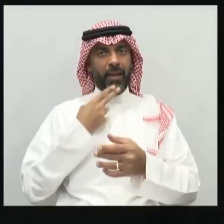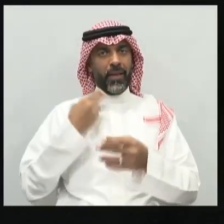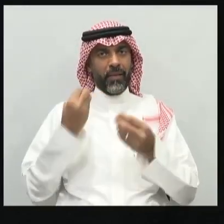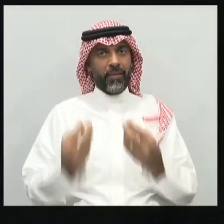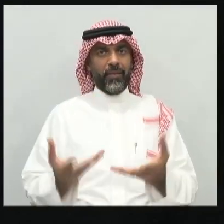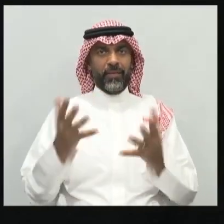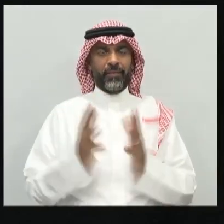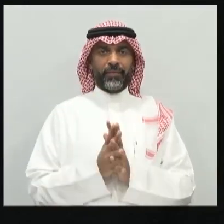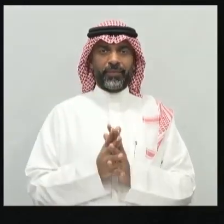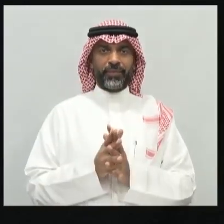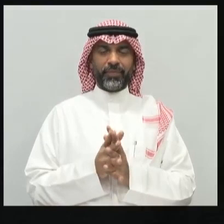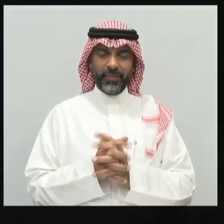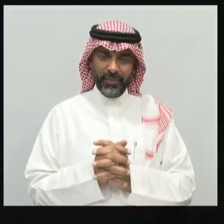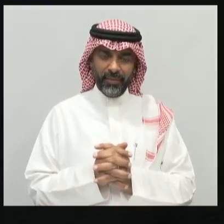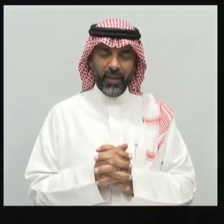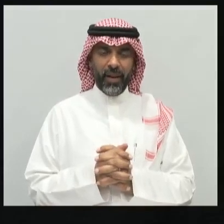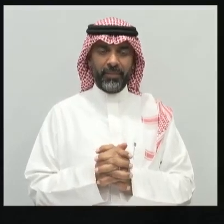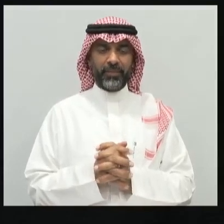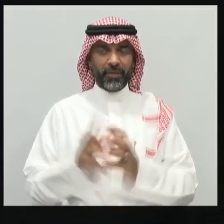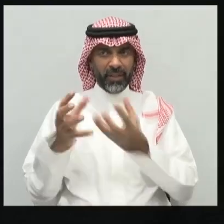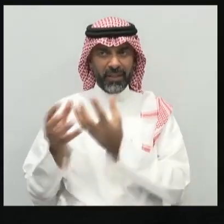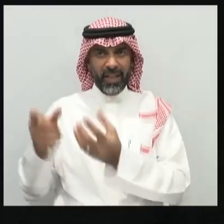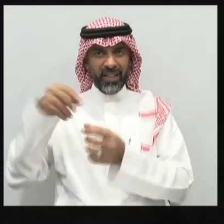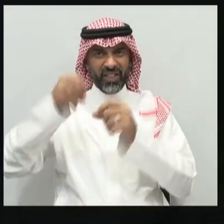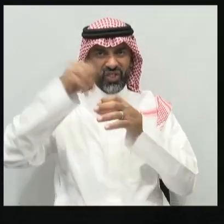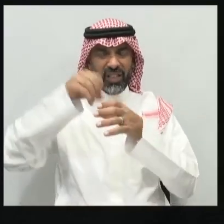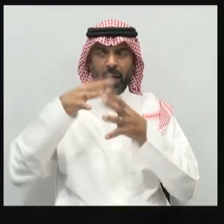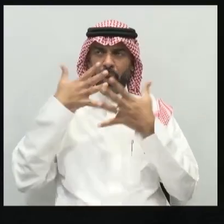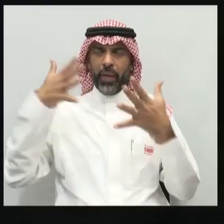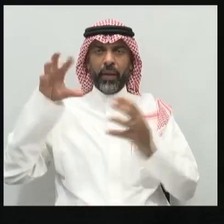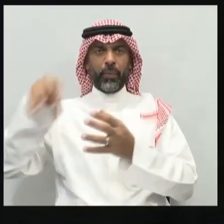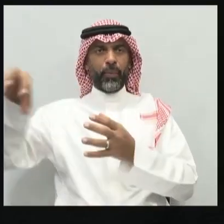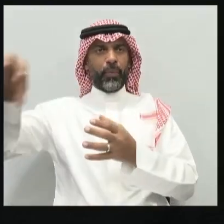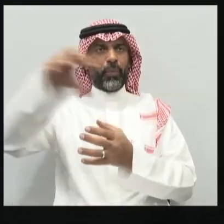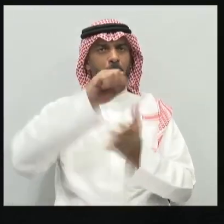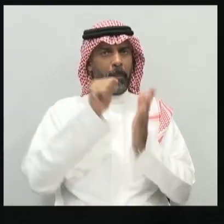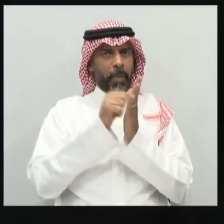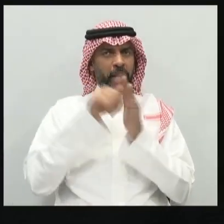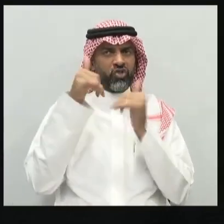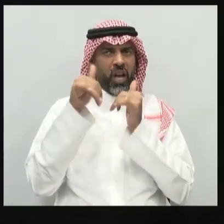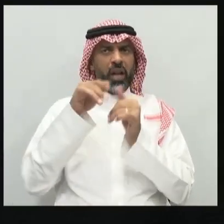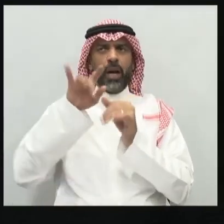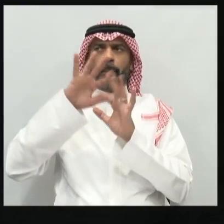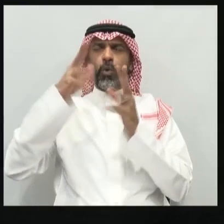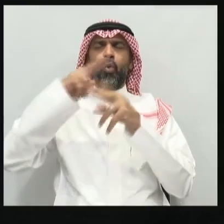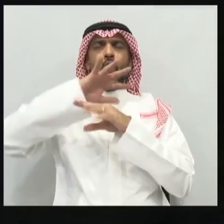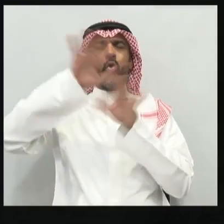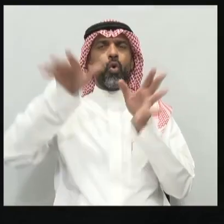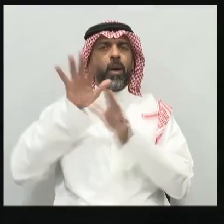ايضا مياه البحار او مياه الانهار اللي عندنا او حولنا وساكنين احنا حولها او على مياه